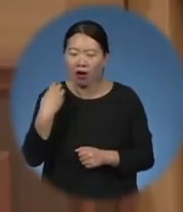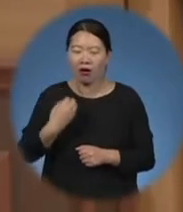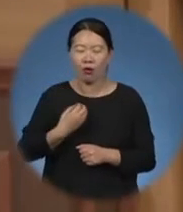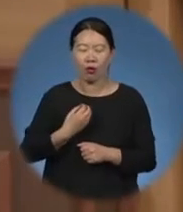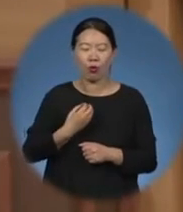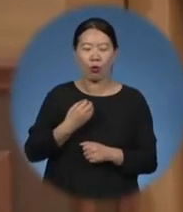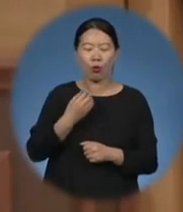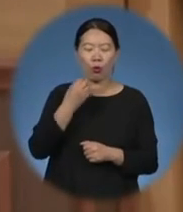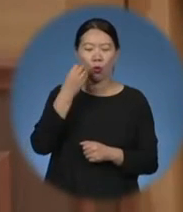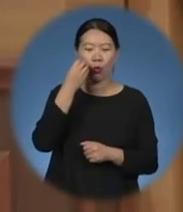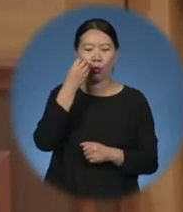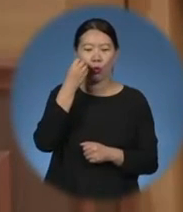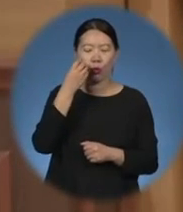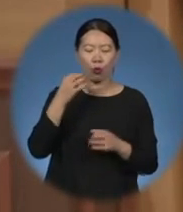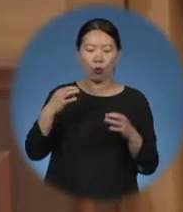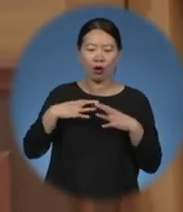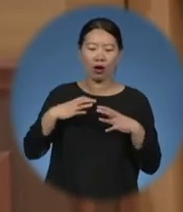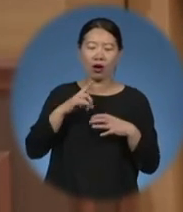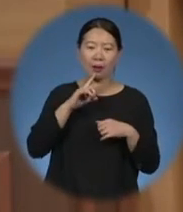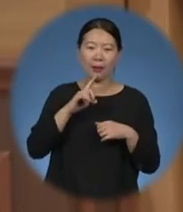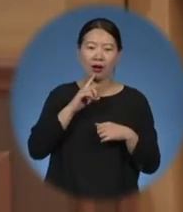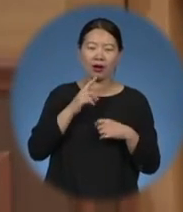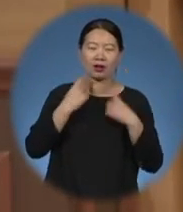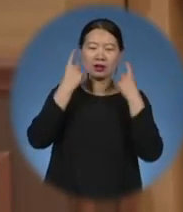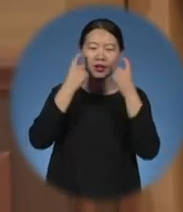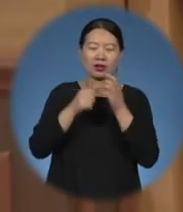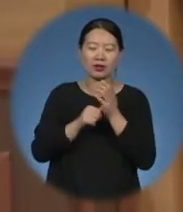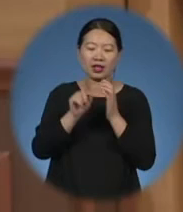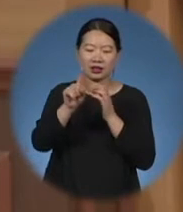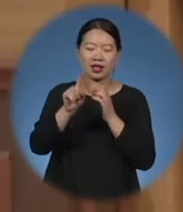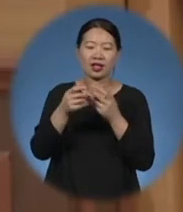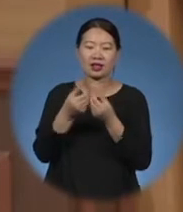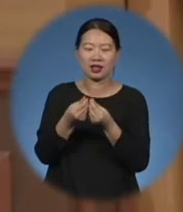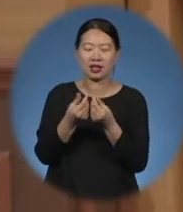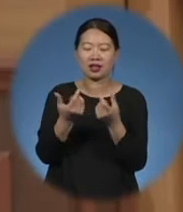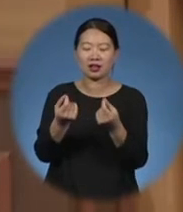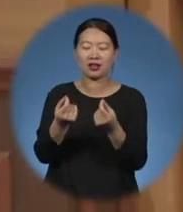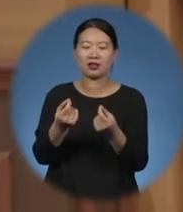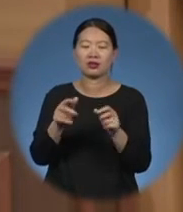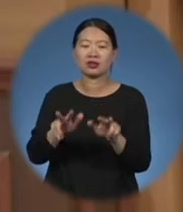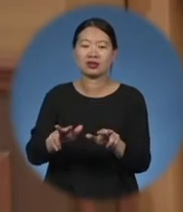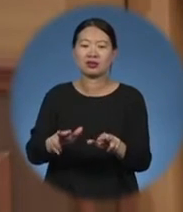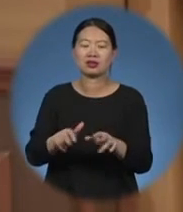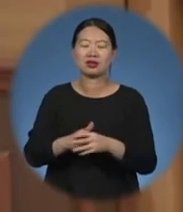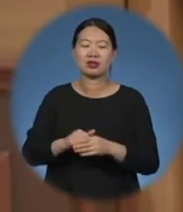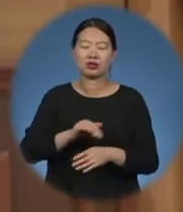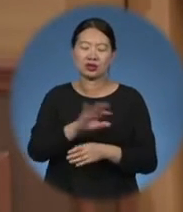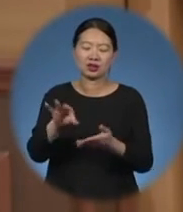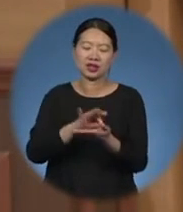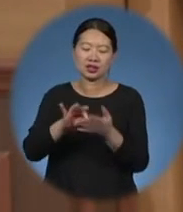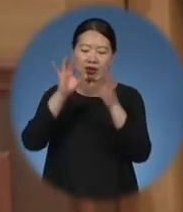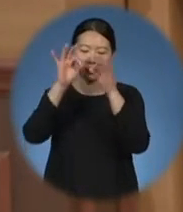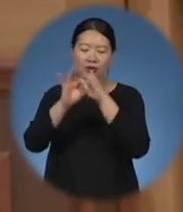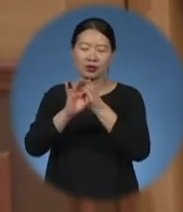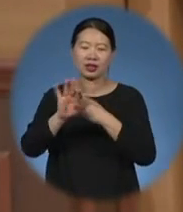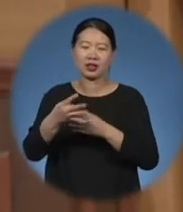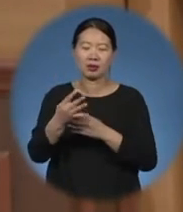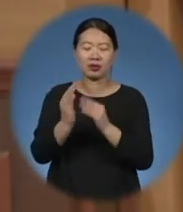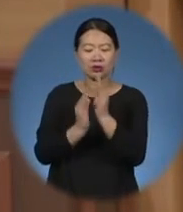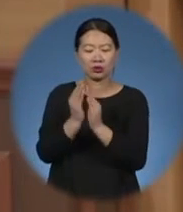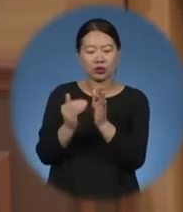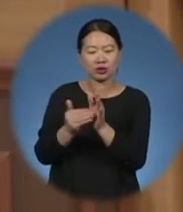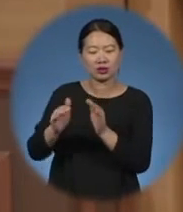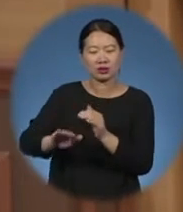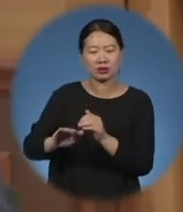예. 여행 상품이 좀 하나의 예가 될 것 같고 이제 우리 예산도 보면 이제 400조지만